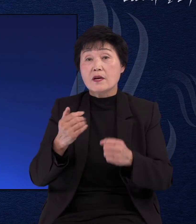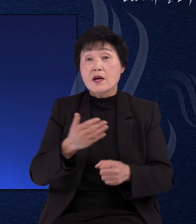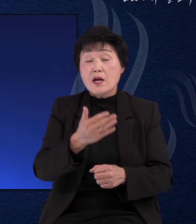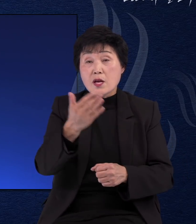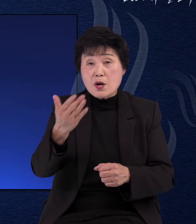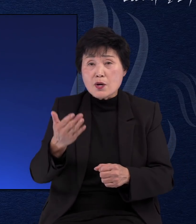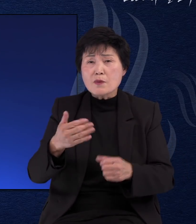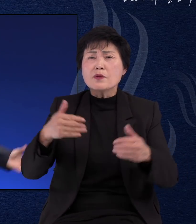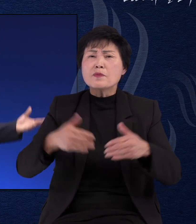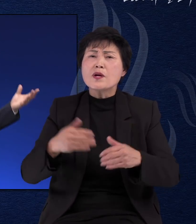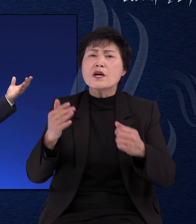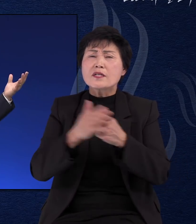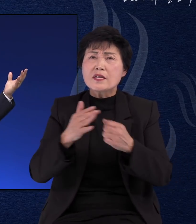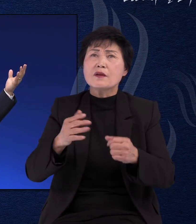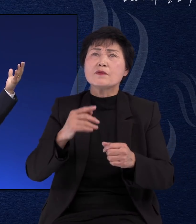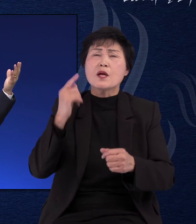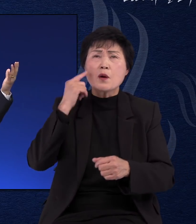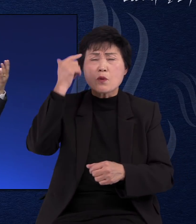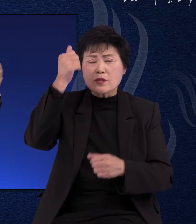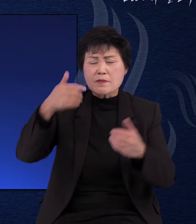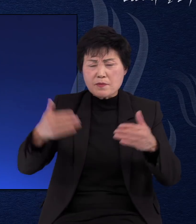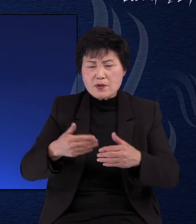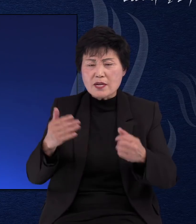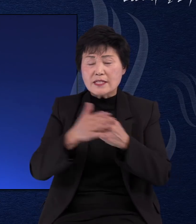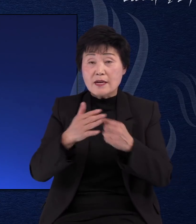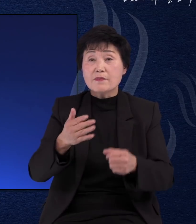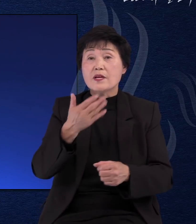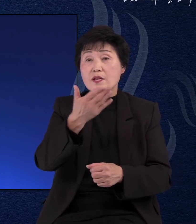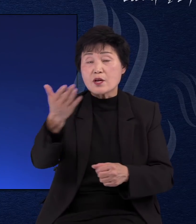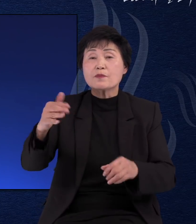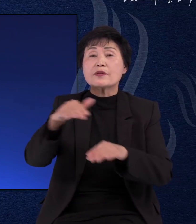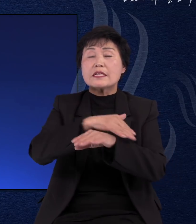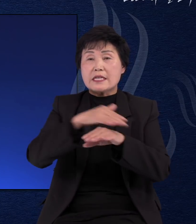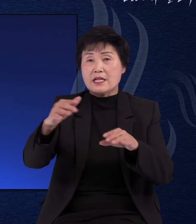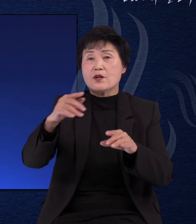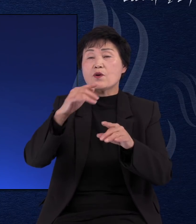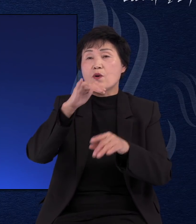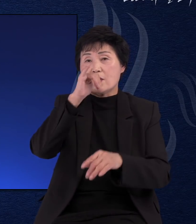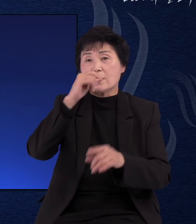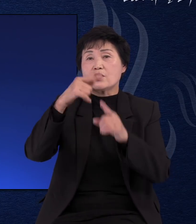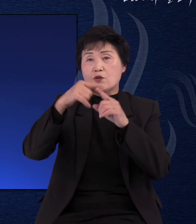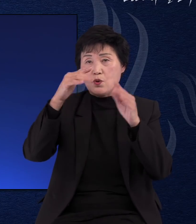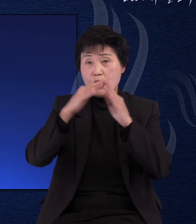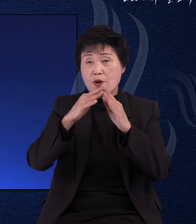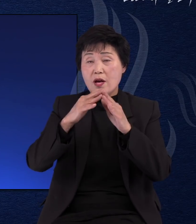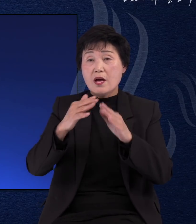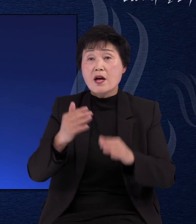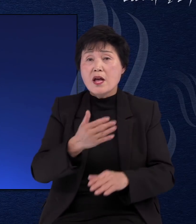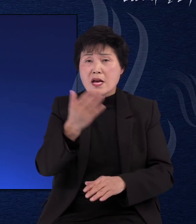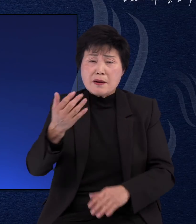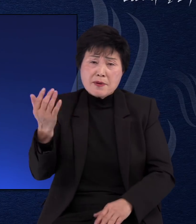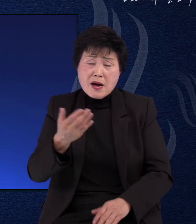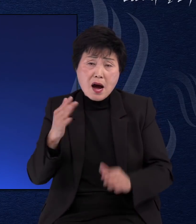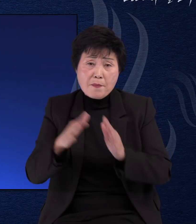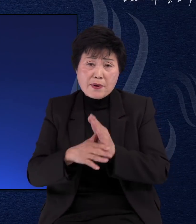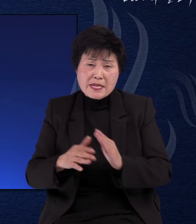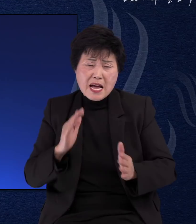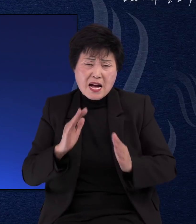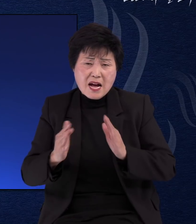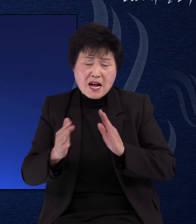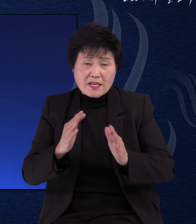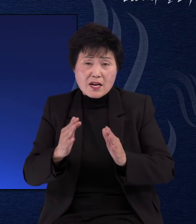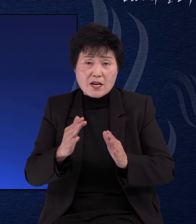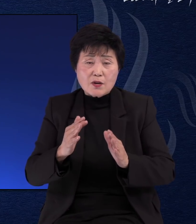것이고, 아무리 영상에서 훌륭하게 설교를 하고 있는 분이 있어도 여러분 아플 때 달려가는 목사님은 여러분 목사님밖에